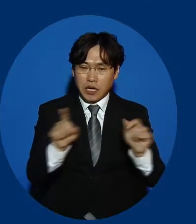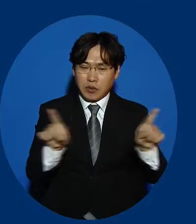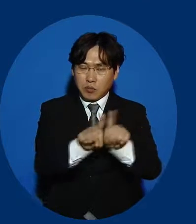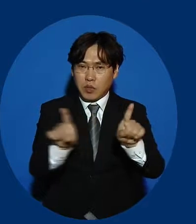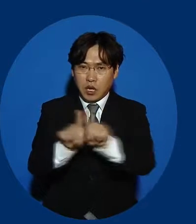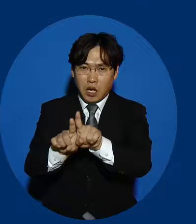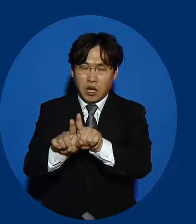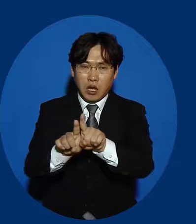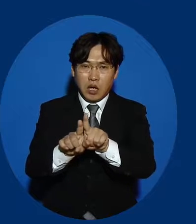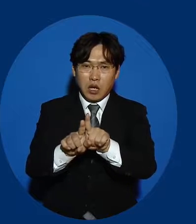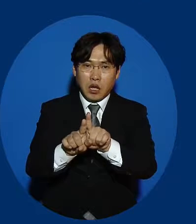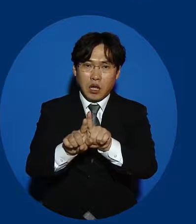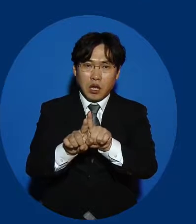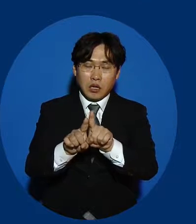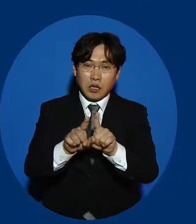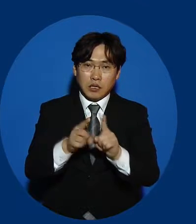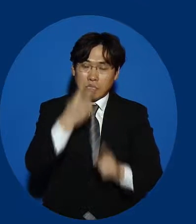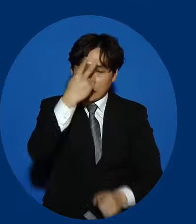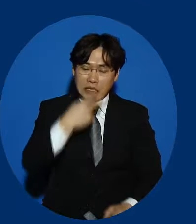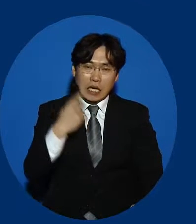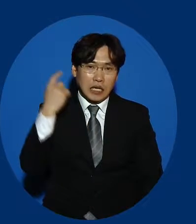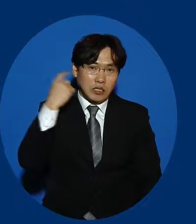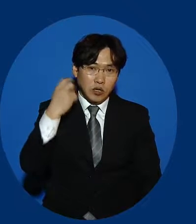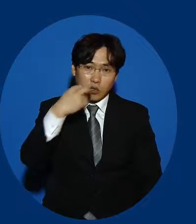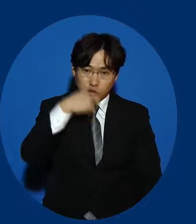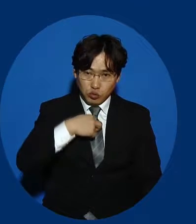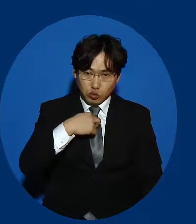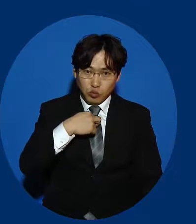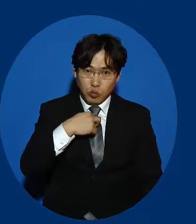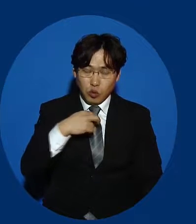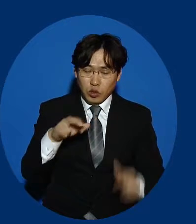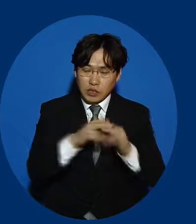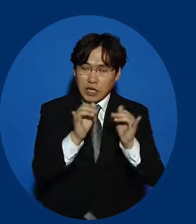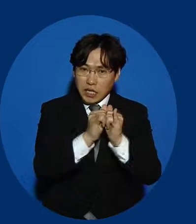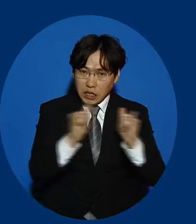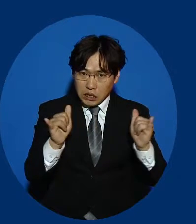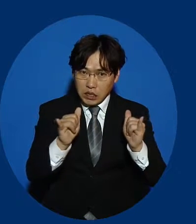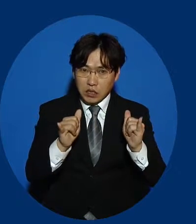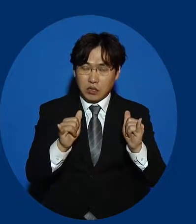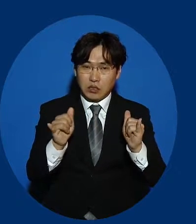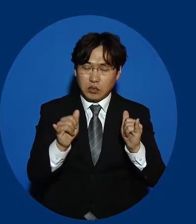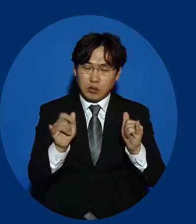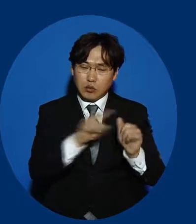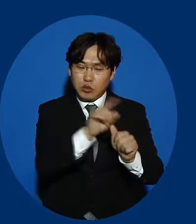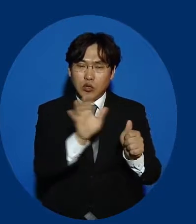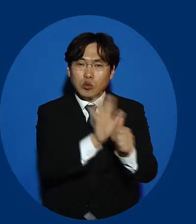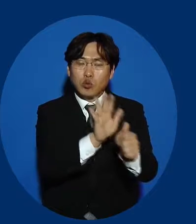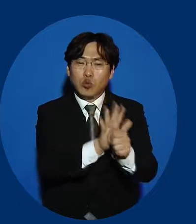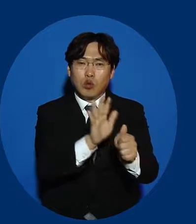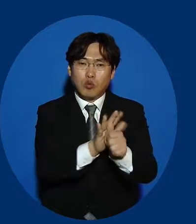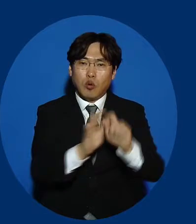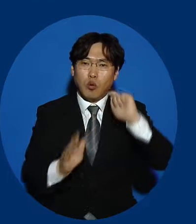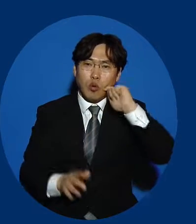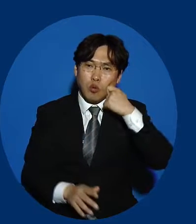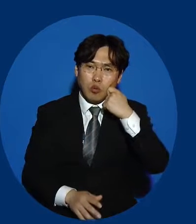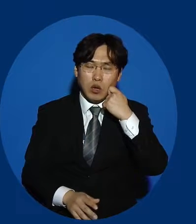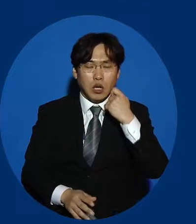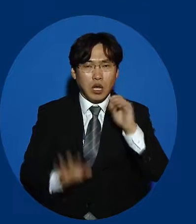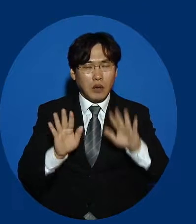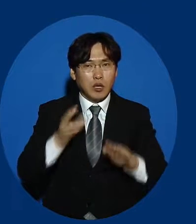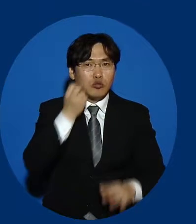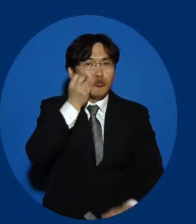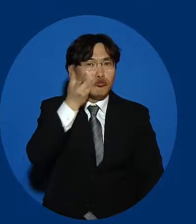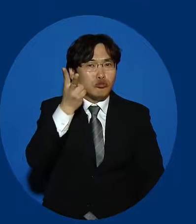맹농이죠. 맹농인들이 매칭 문제는 굉장히 심각합니다. 제가 알고 있는 분이 있는데 거의 2달째 그냥